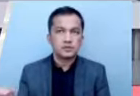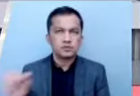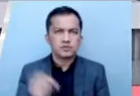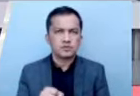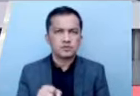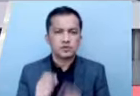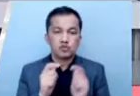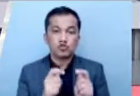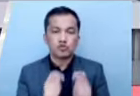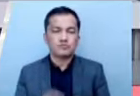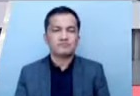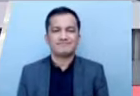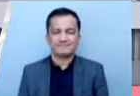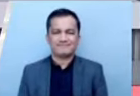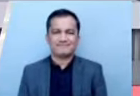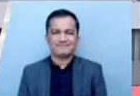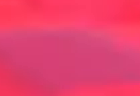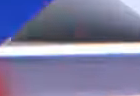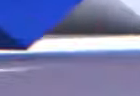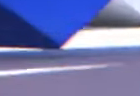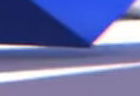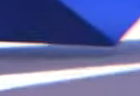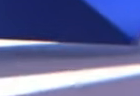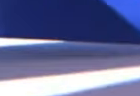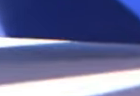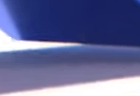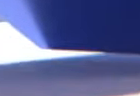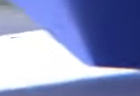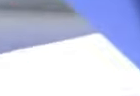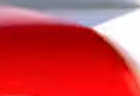nila. Nakatutok si Marie Zumali.